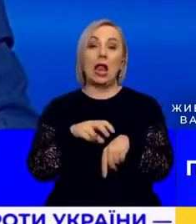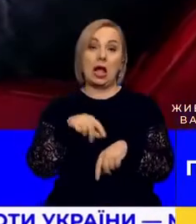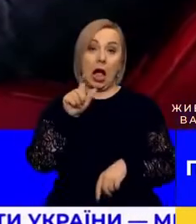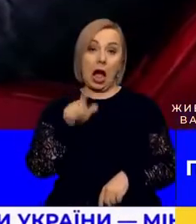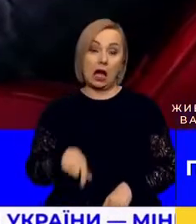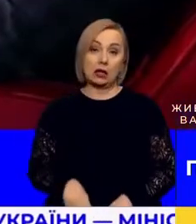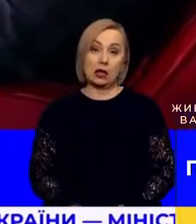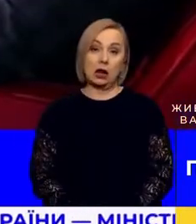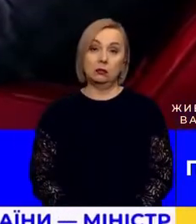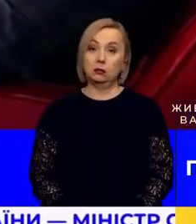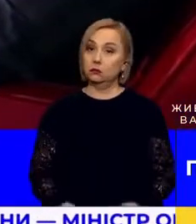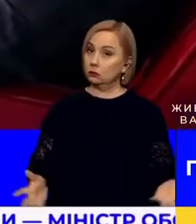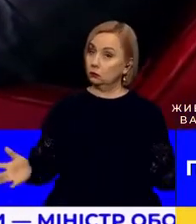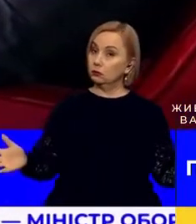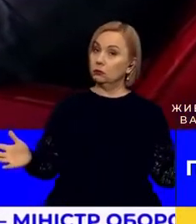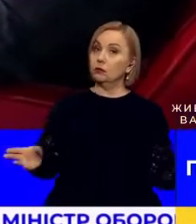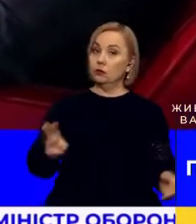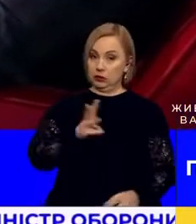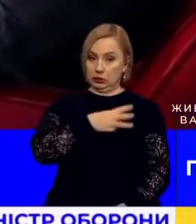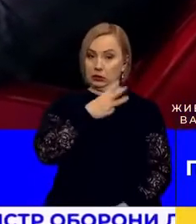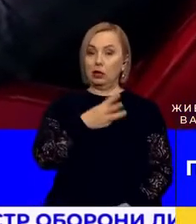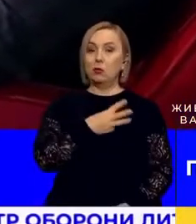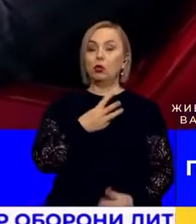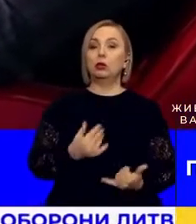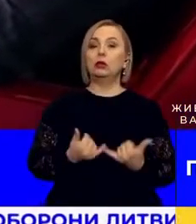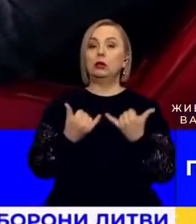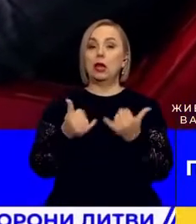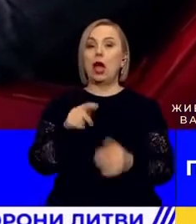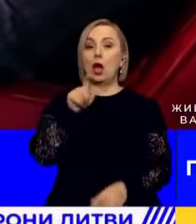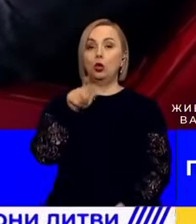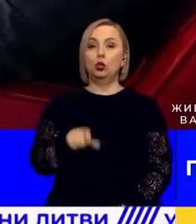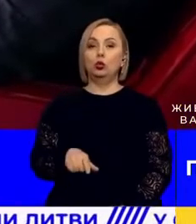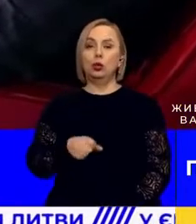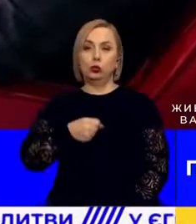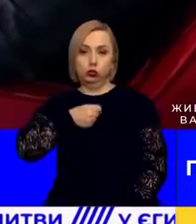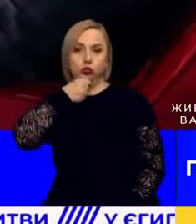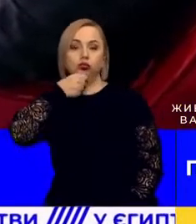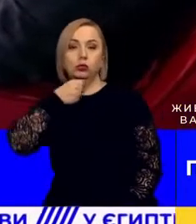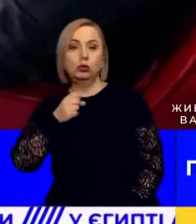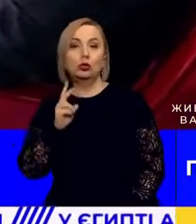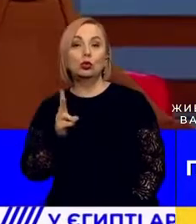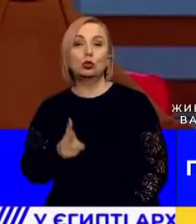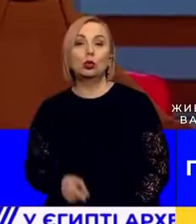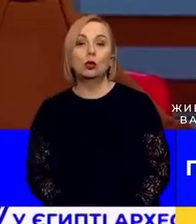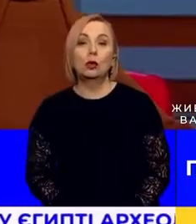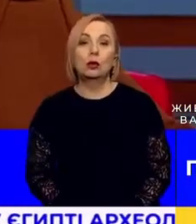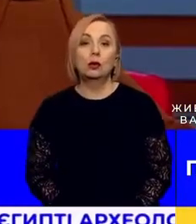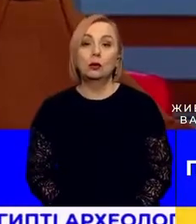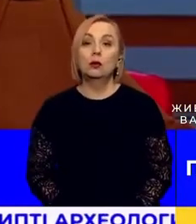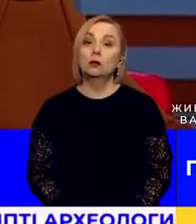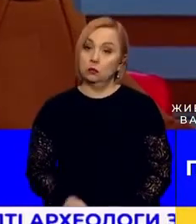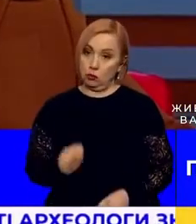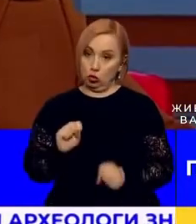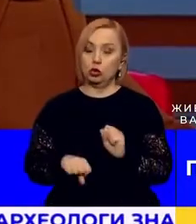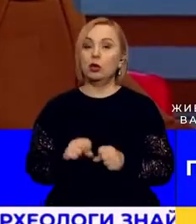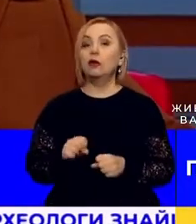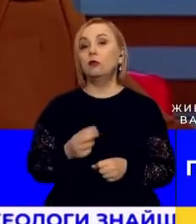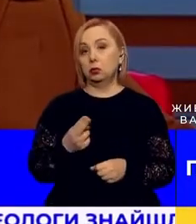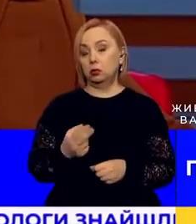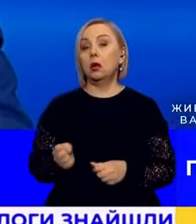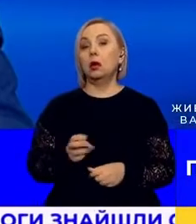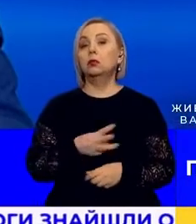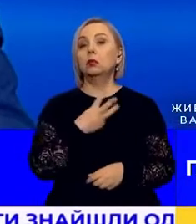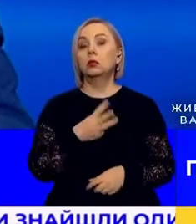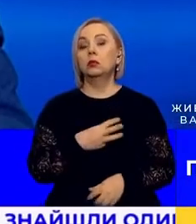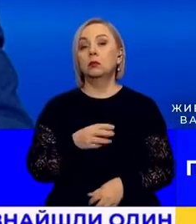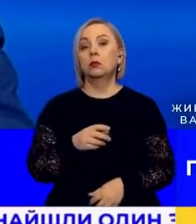Чи це би було стало стимулом для людей, там, наприклад, 50+, чи 60+, ви знаєте, переконана, що стало би. Ми б підняли